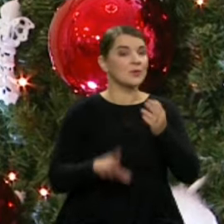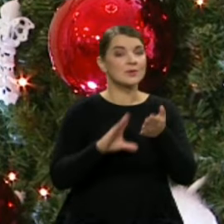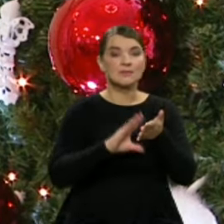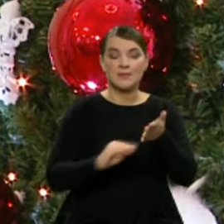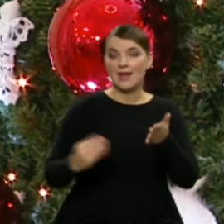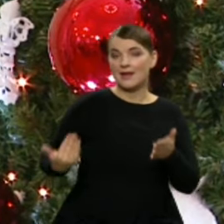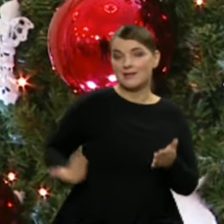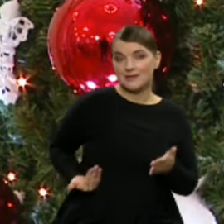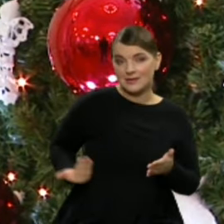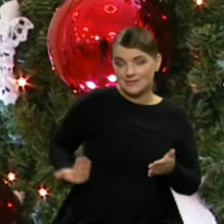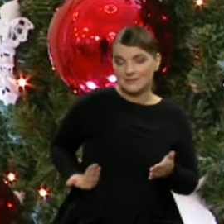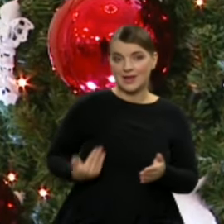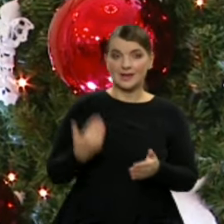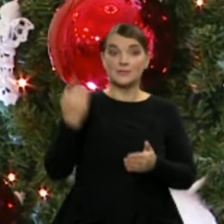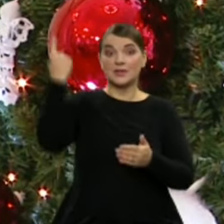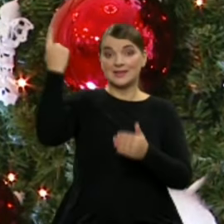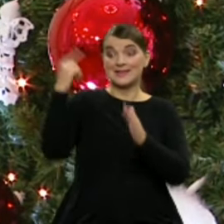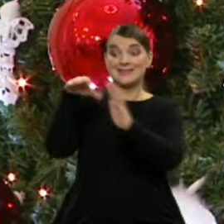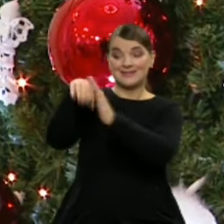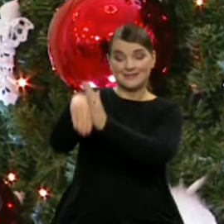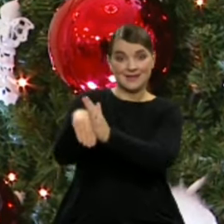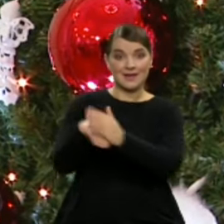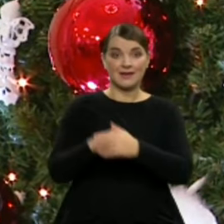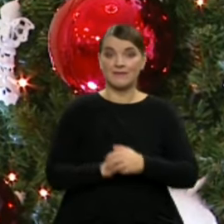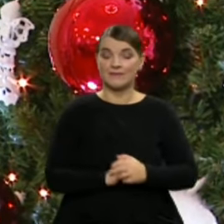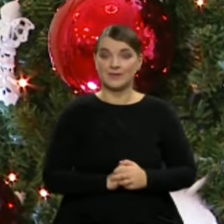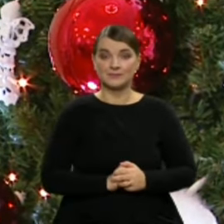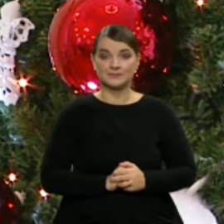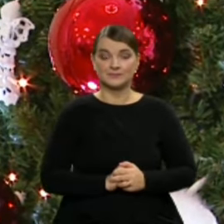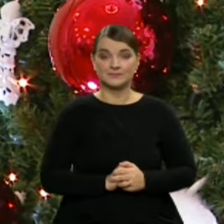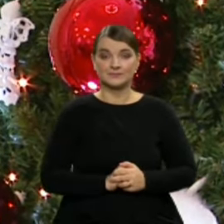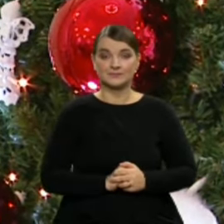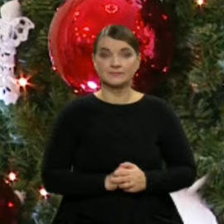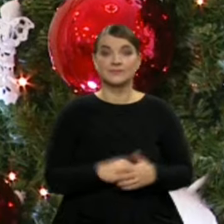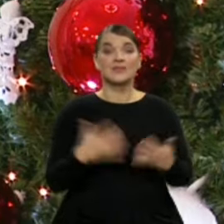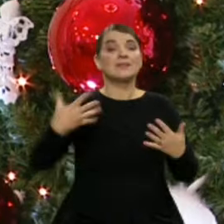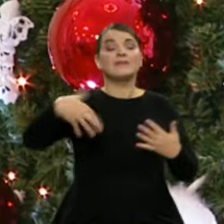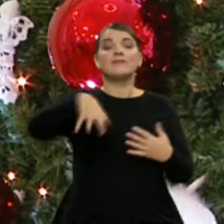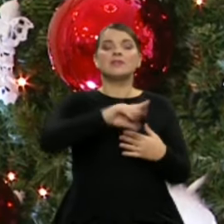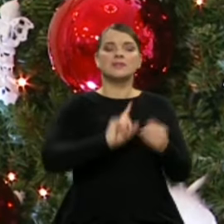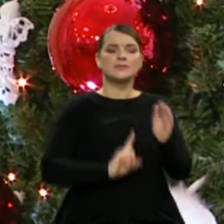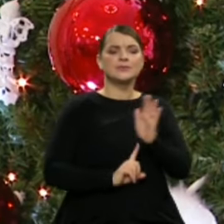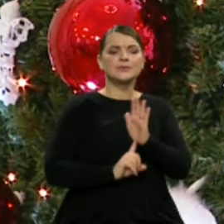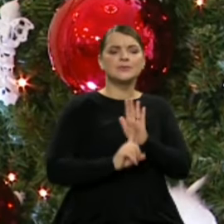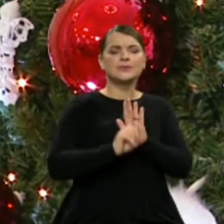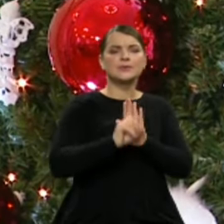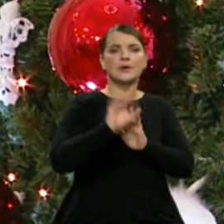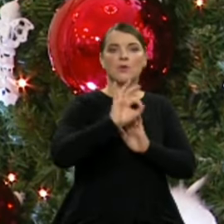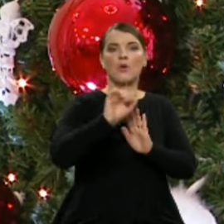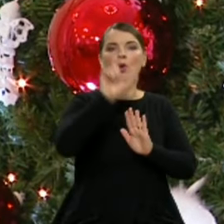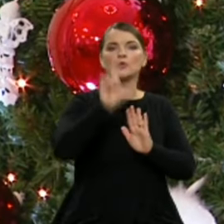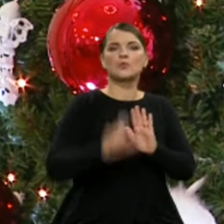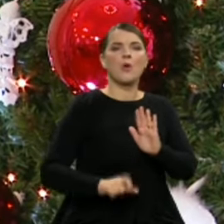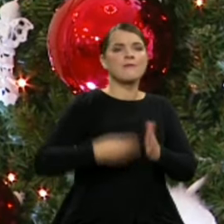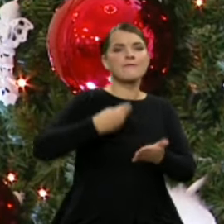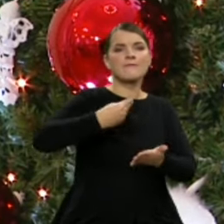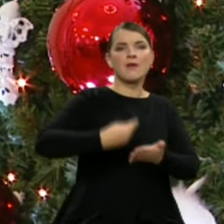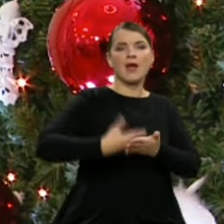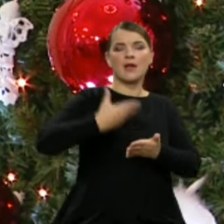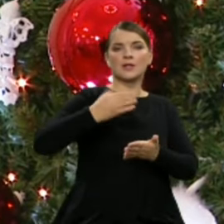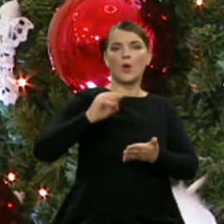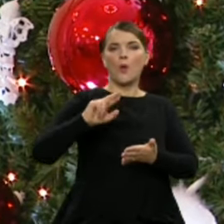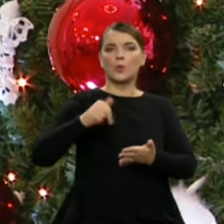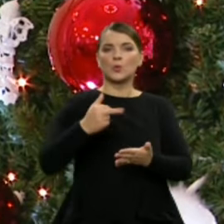gyvenimui Dieve. Iš šitos Dievo žymės mumyse kyla tikroji žmogaus vertė ir